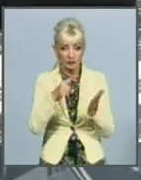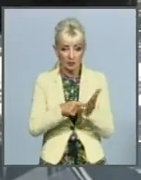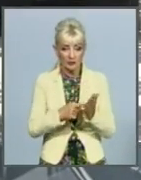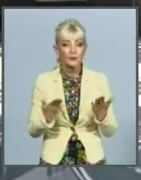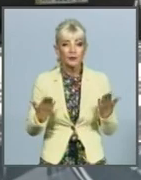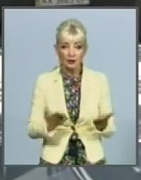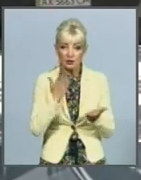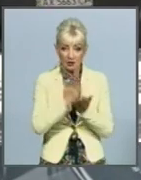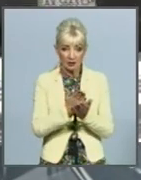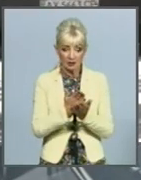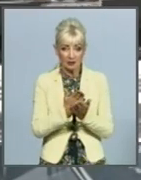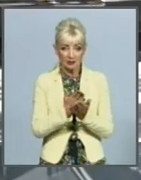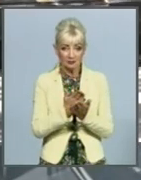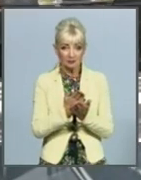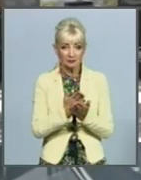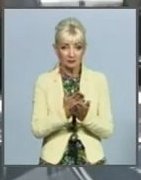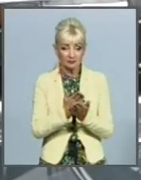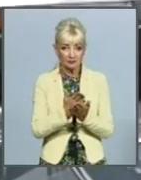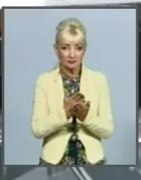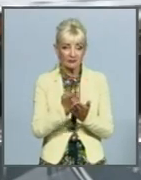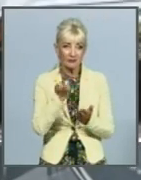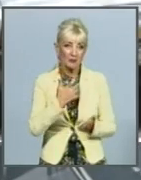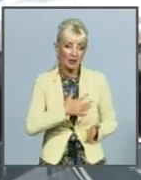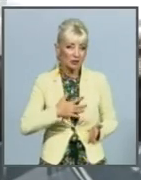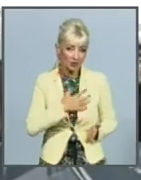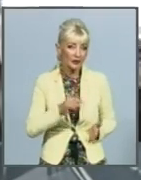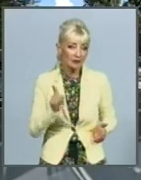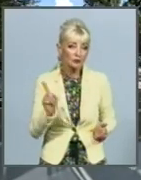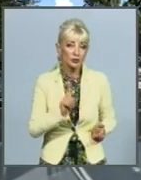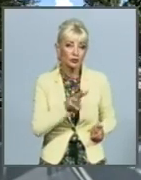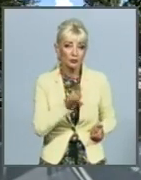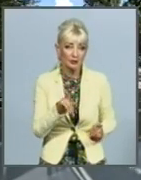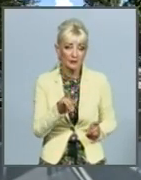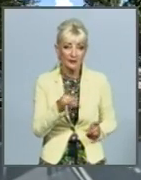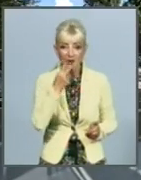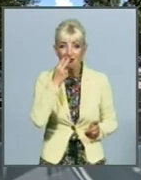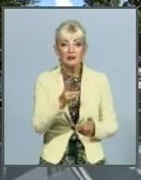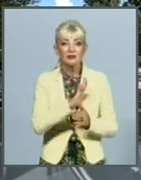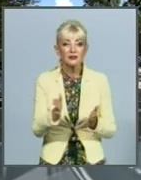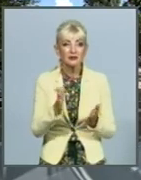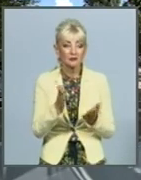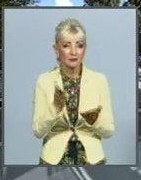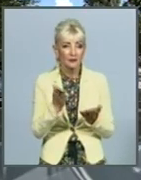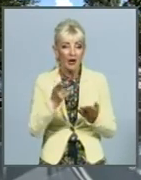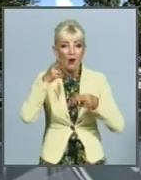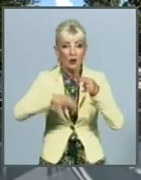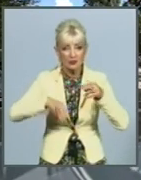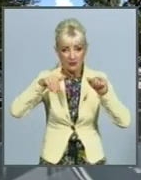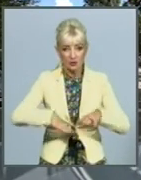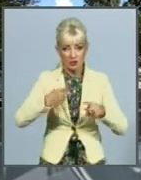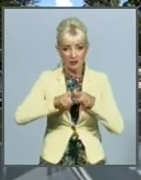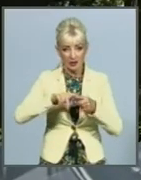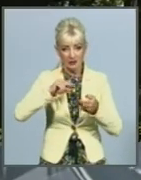Звісно, є десь горьке розчарування тому, що ми все-таки не видим просвіту в рішенні цієї проблеми для всього